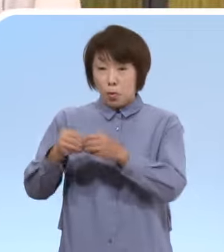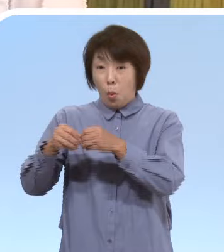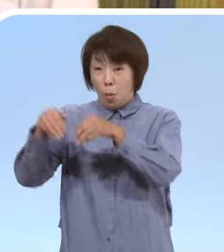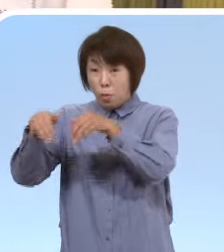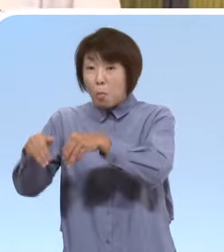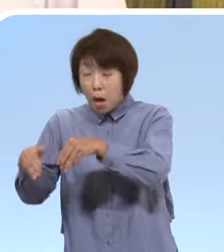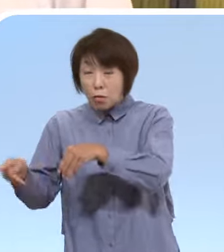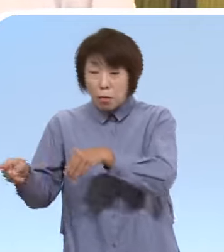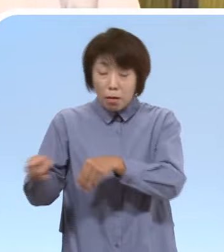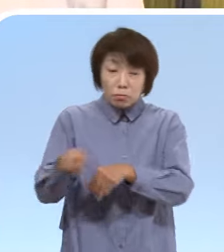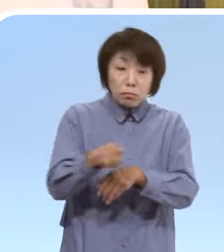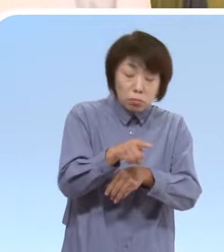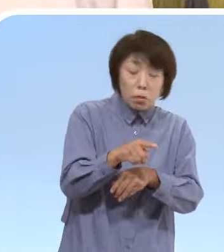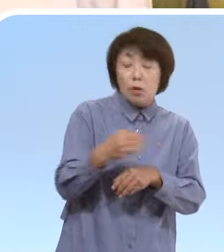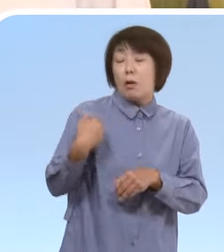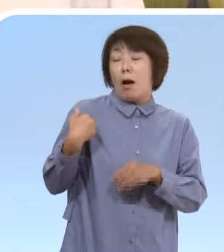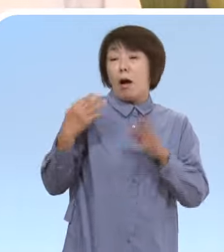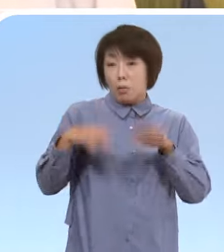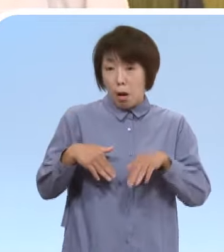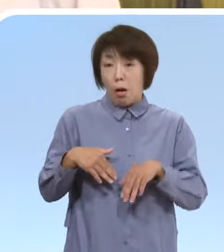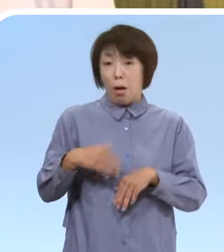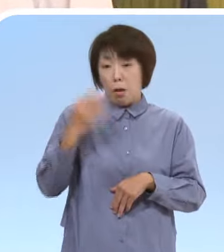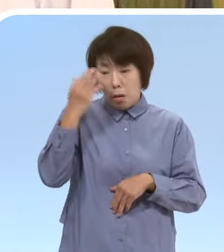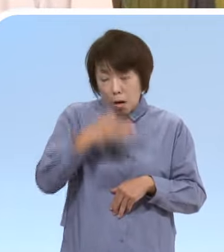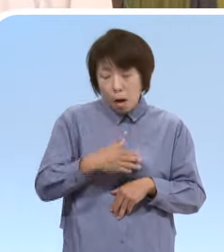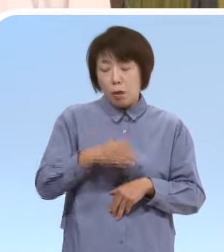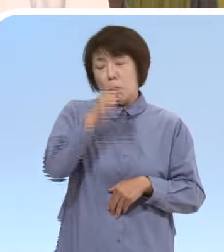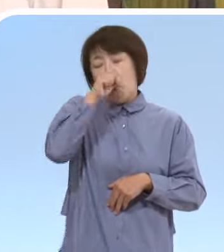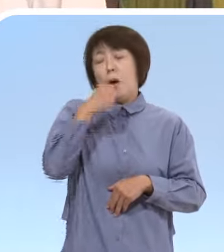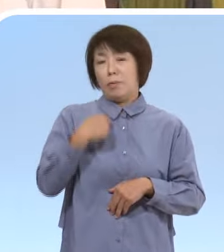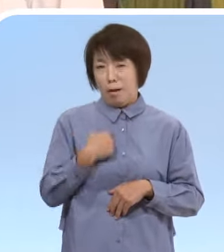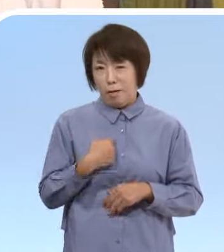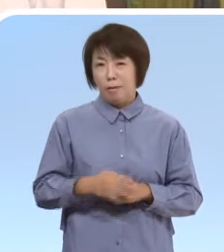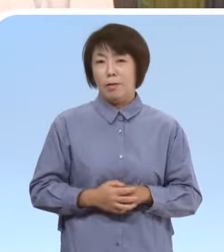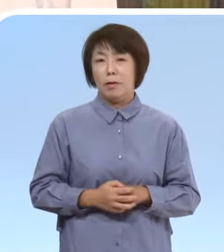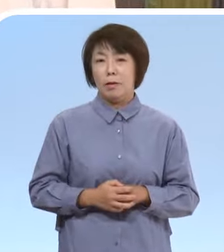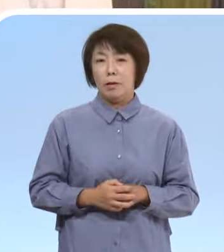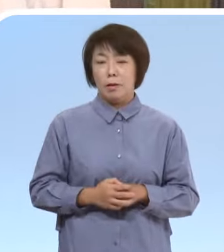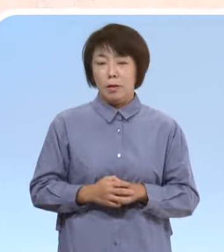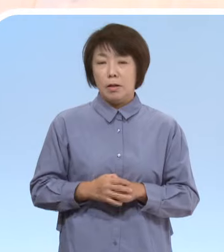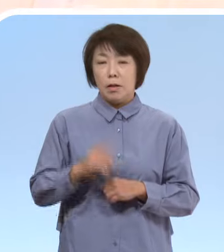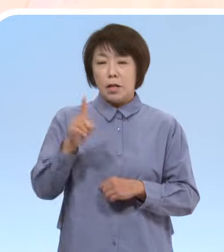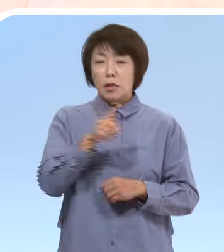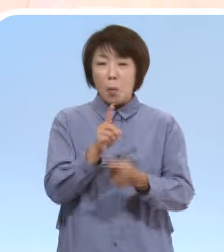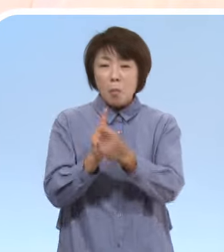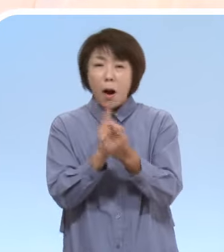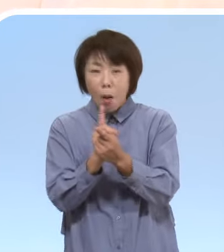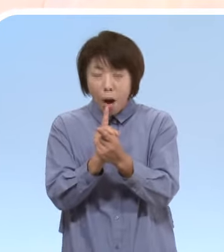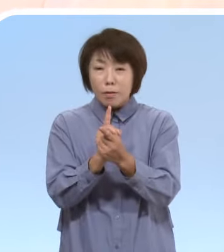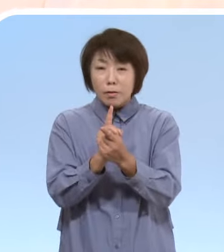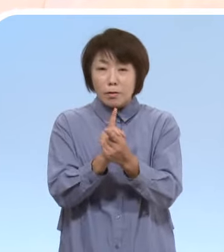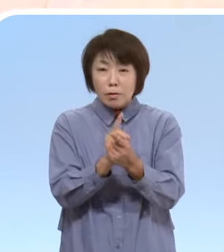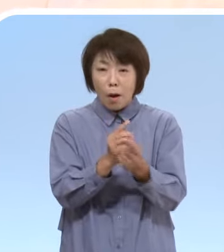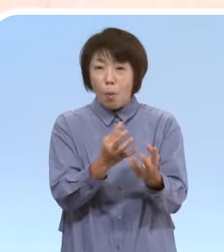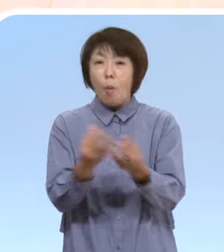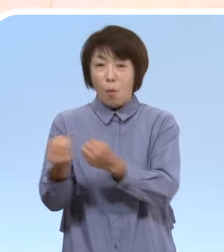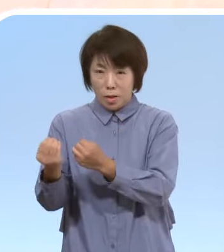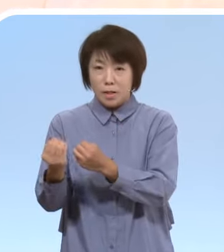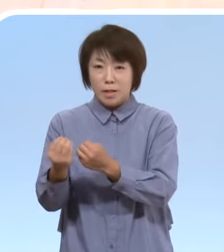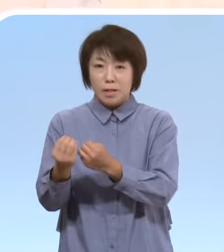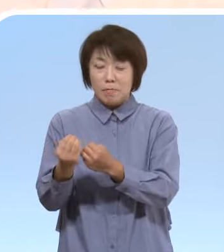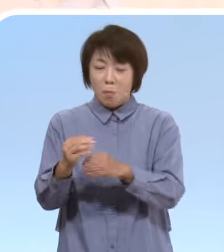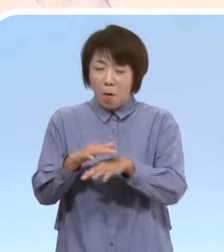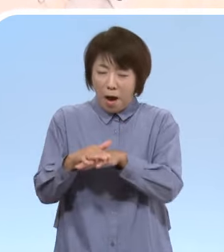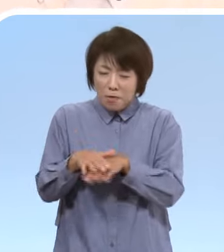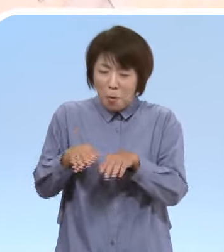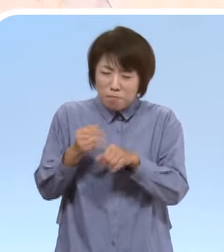部一から作ってるっていうのを知らなかったので、そこを知れたのがすごく良かったです。 人の関わりがすごく多くて、